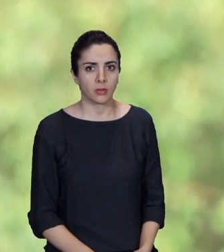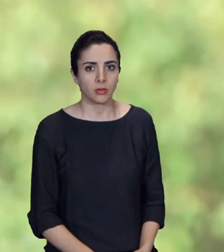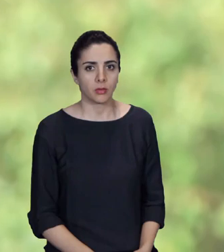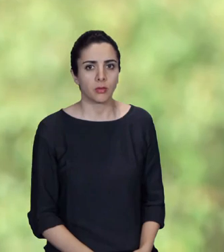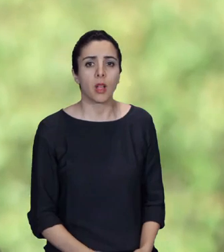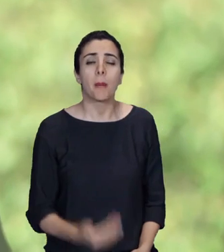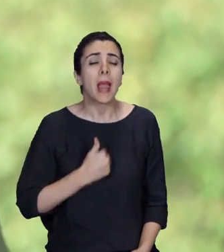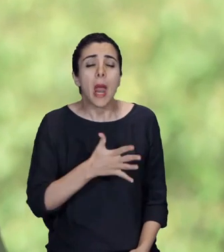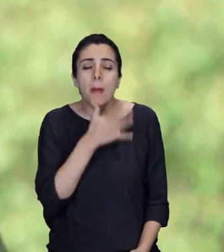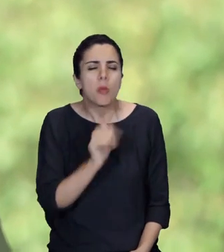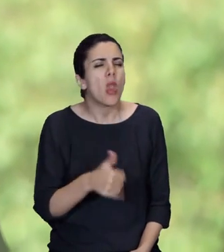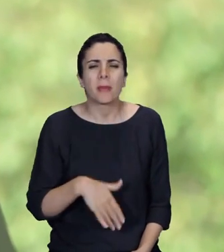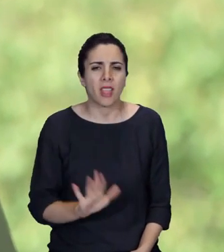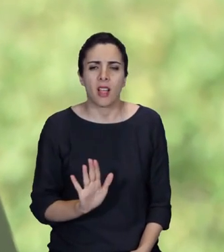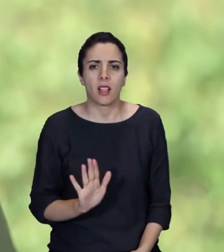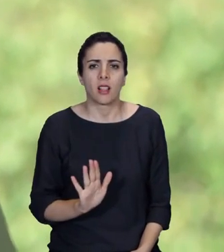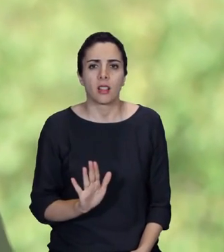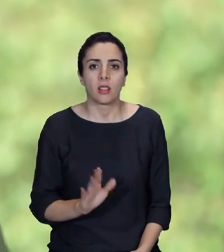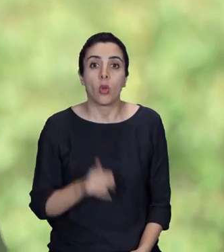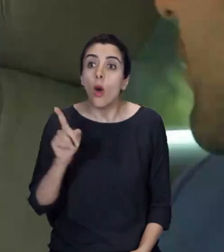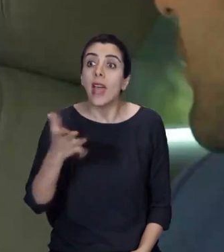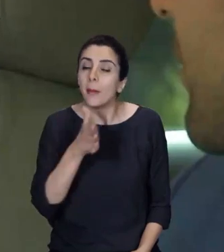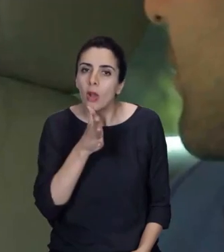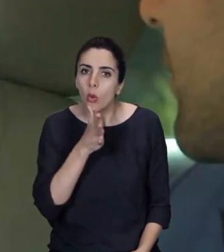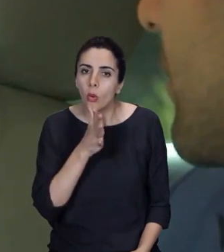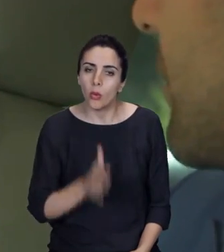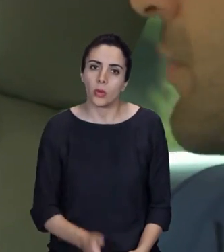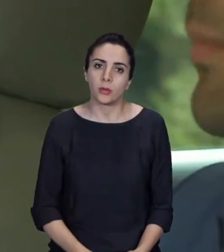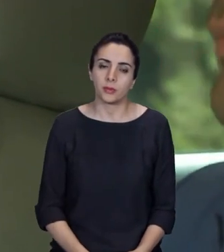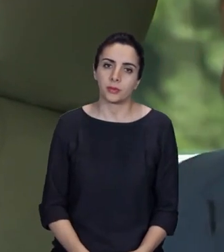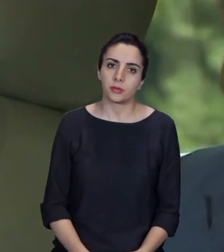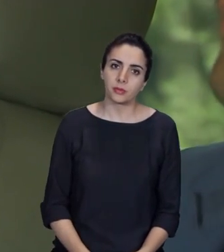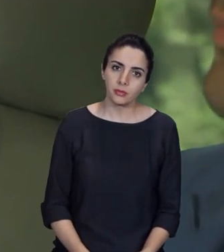Önemli olan benim ne bildiğim değil. Onun ne bildiği.